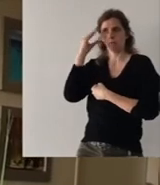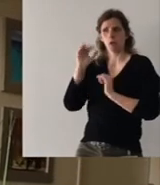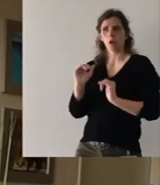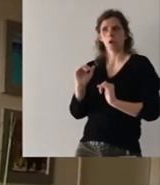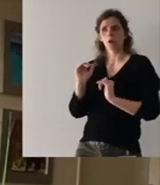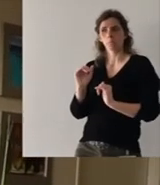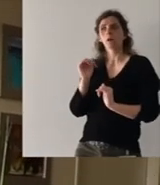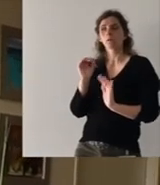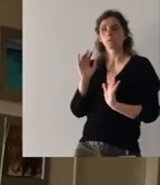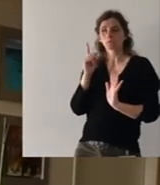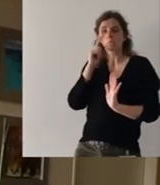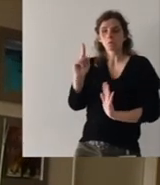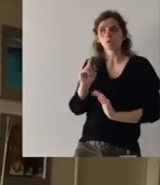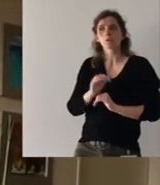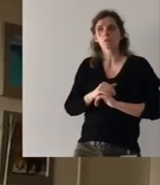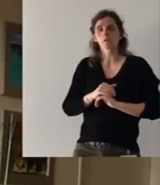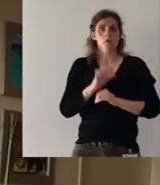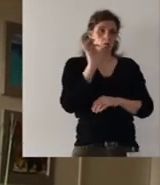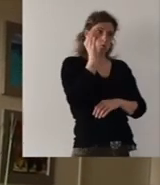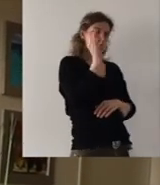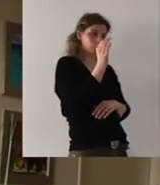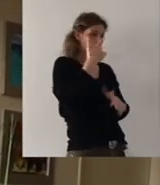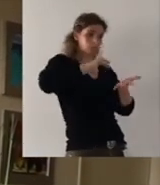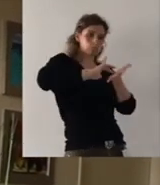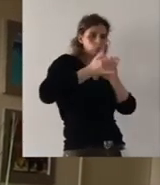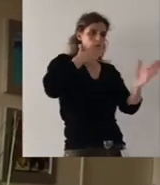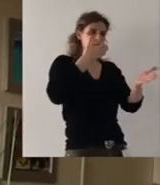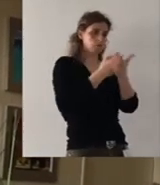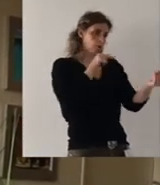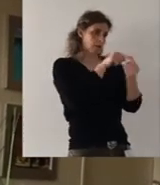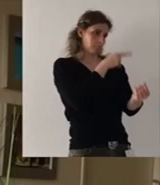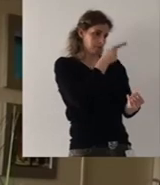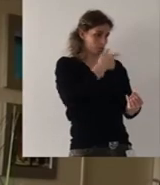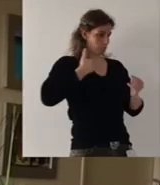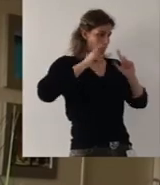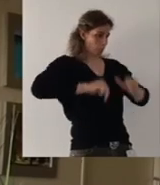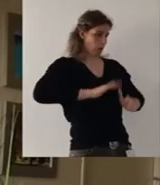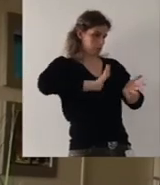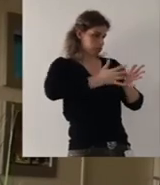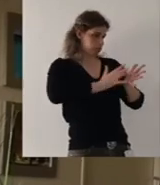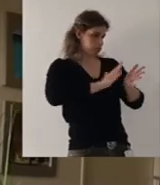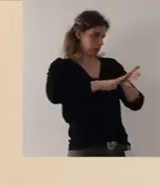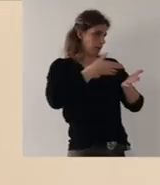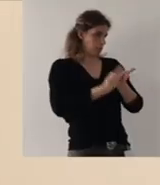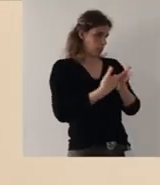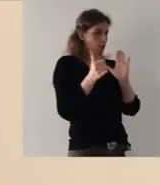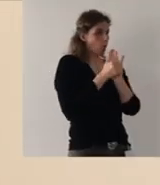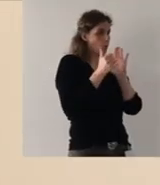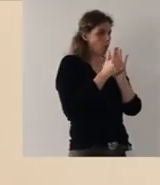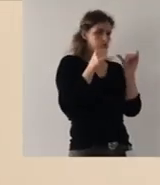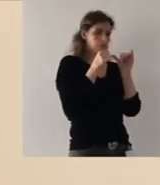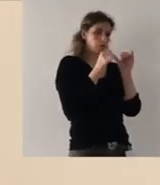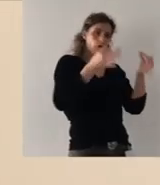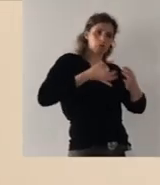par un certain secret professionnel, je pense également. Alors oui, lors voilà. de tous les rendez-vous médicaux, d'accord. effectivement, je traduis. Donc le rôle de l'interprète, c'est